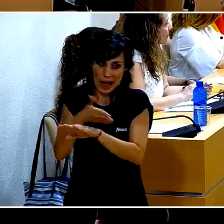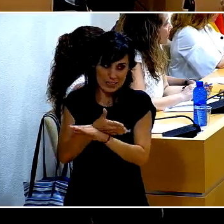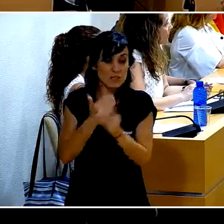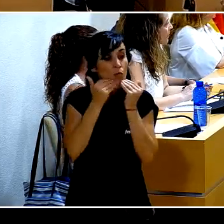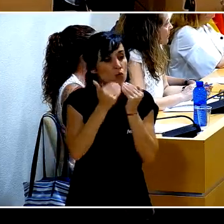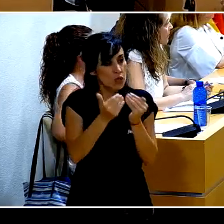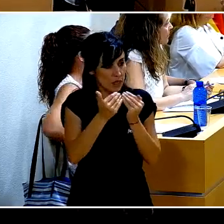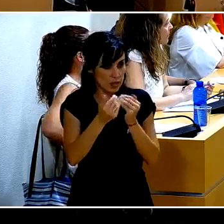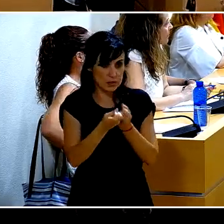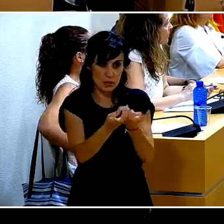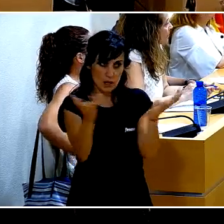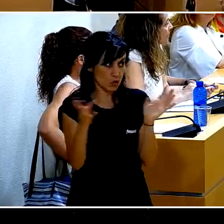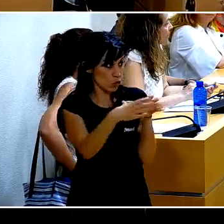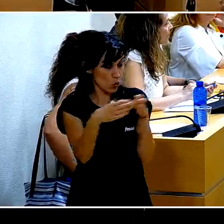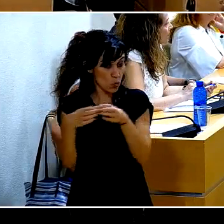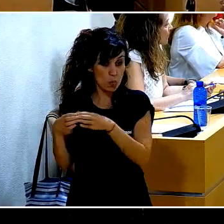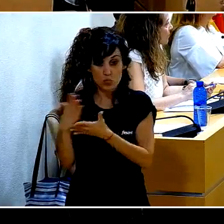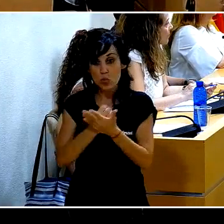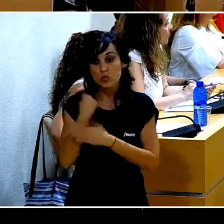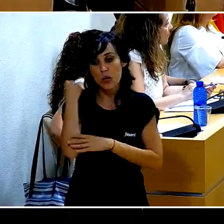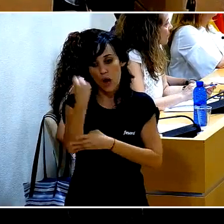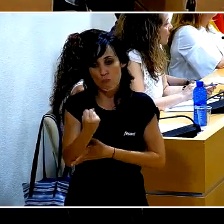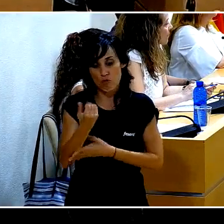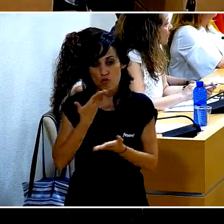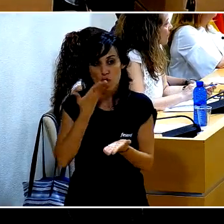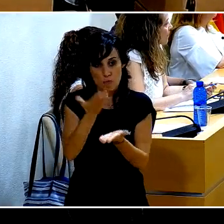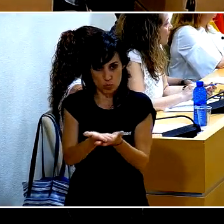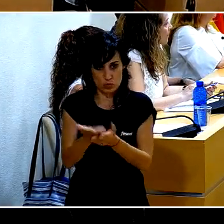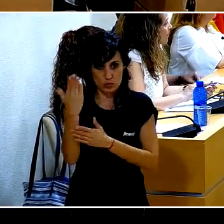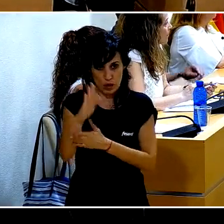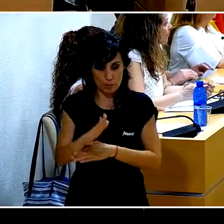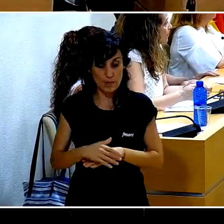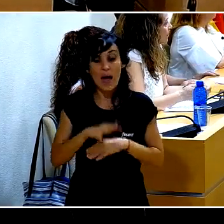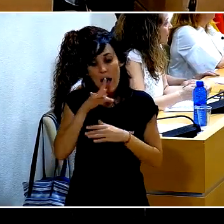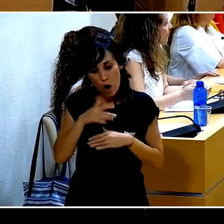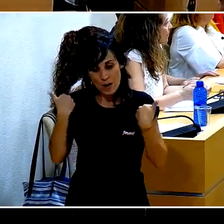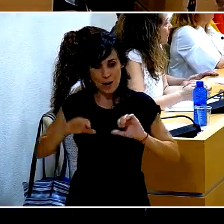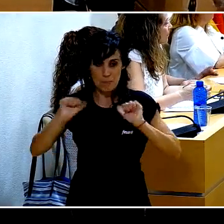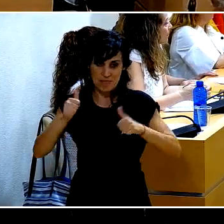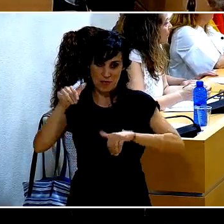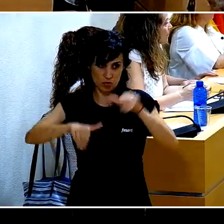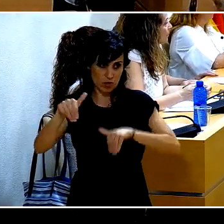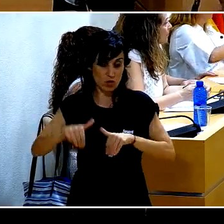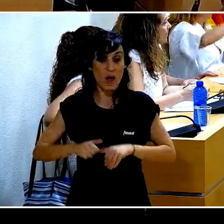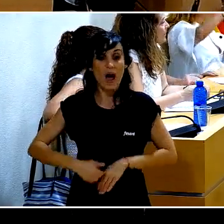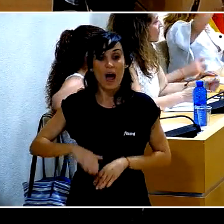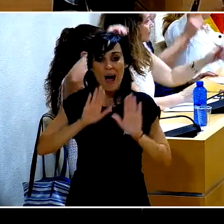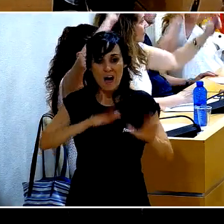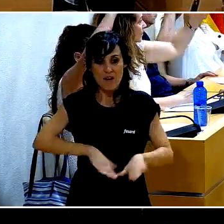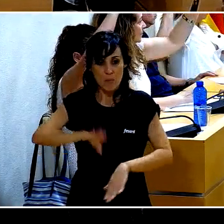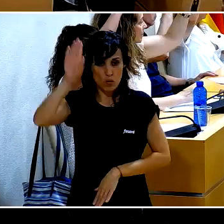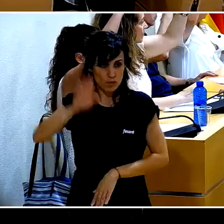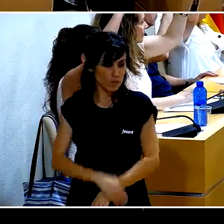agrair també a la resta dels grups que han donat suport a esta proposta. Ara sí, passarem a la votació. Vots a favor de la proposta?